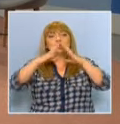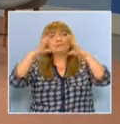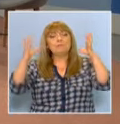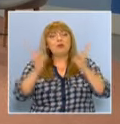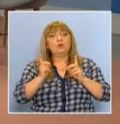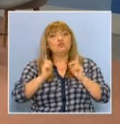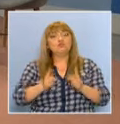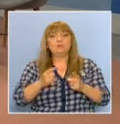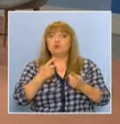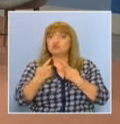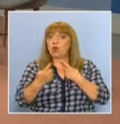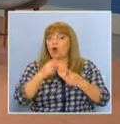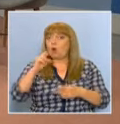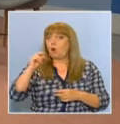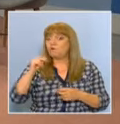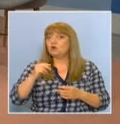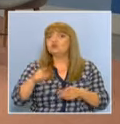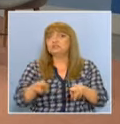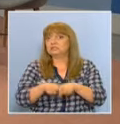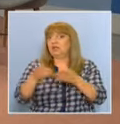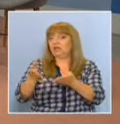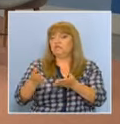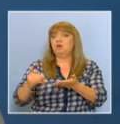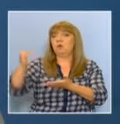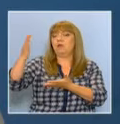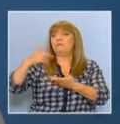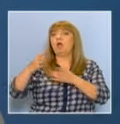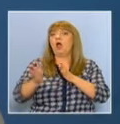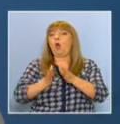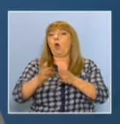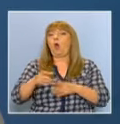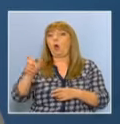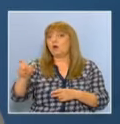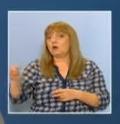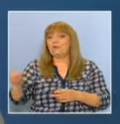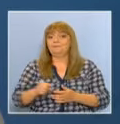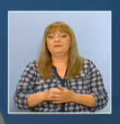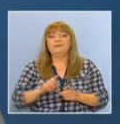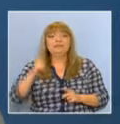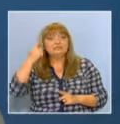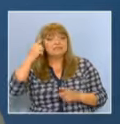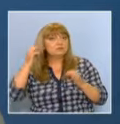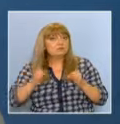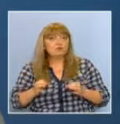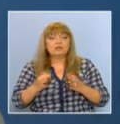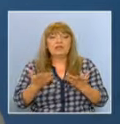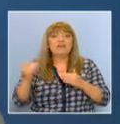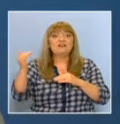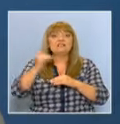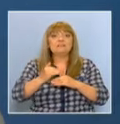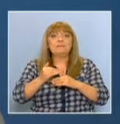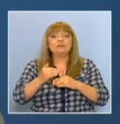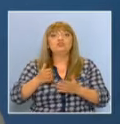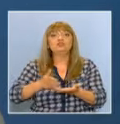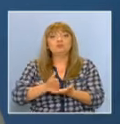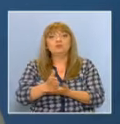да говориш с подобни хора. Сега аз не съм сигурна до каква степен ще протече активно комуникацията, тъй като олимпиадата ще